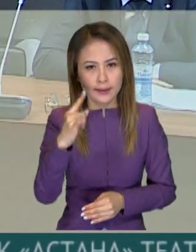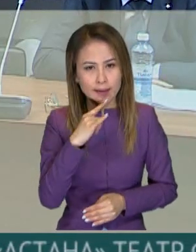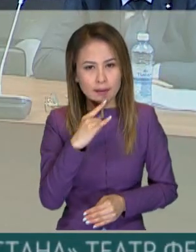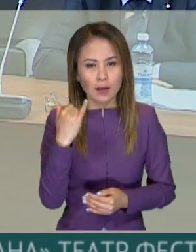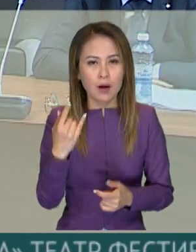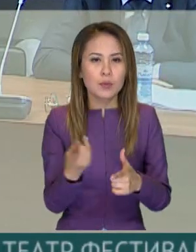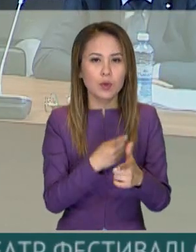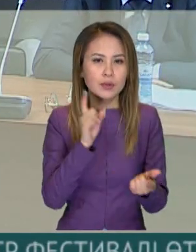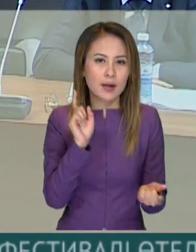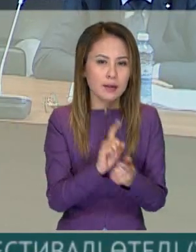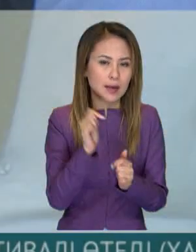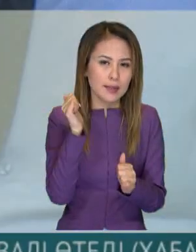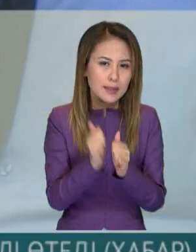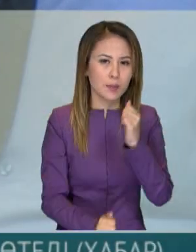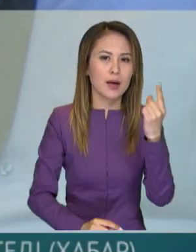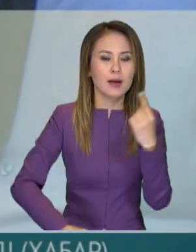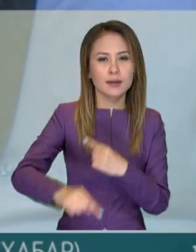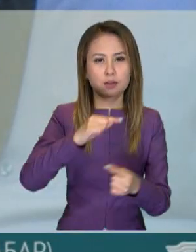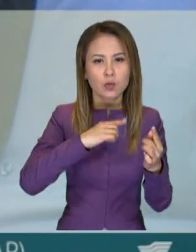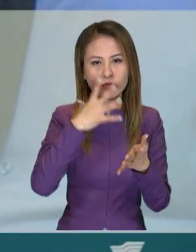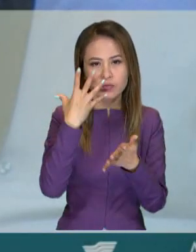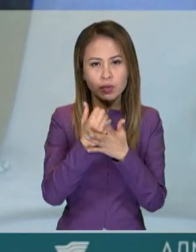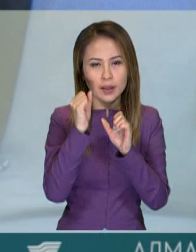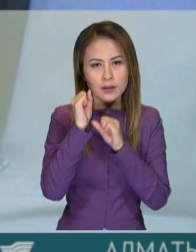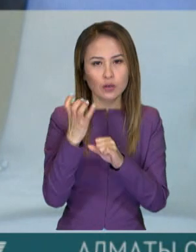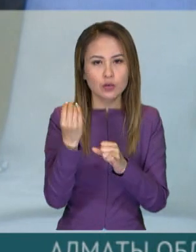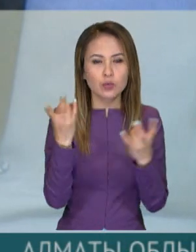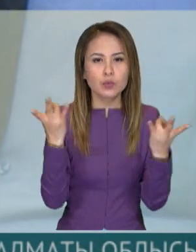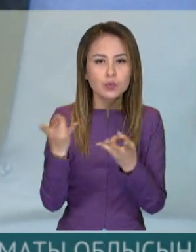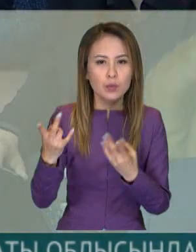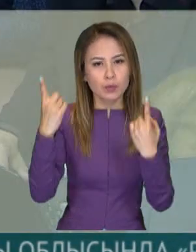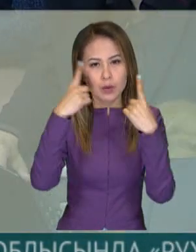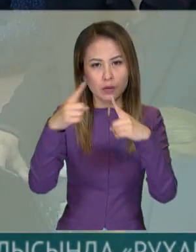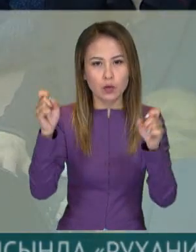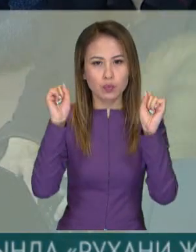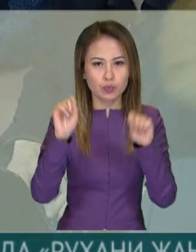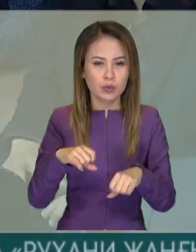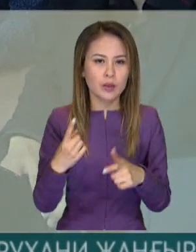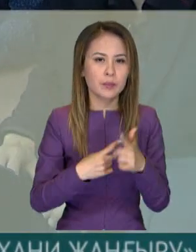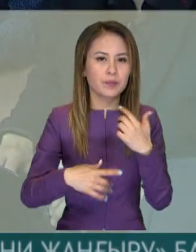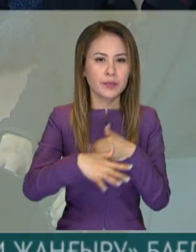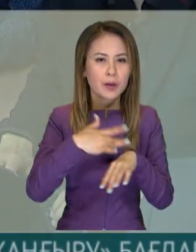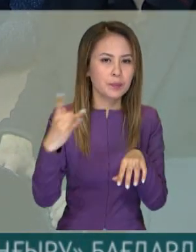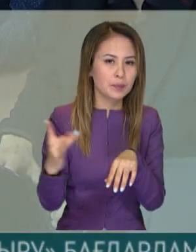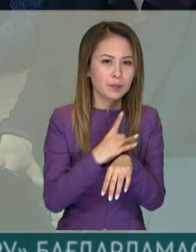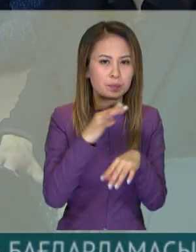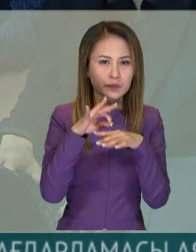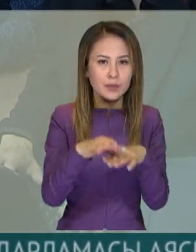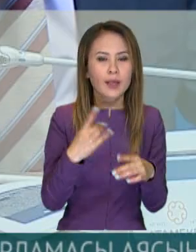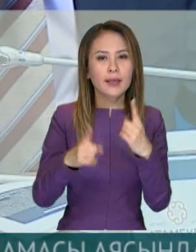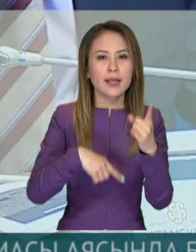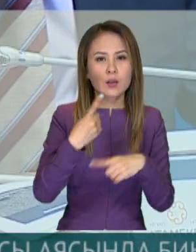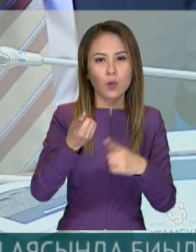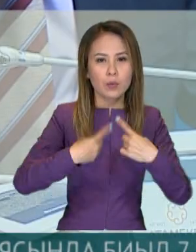екен. Енді қабылдаудағы әр кәсіпкер өз құқығын қорғаумен қатар тиісті ақпарат ала алады. Мұндай шара елімізде алғаш рет өткізіліп отыр.